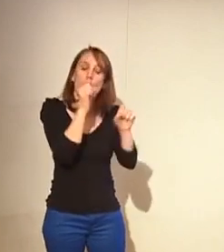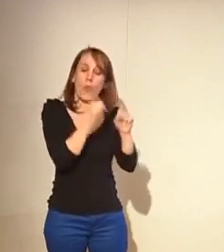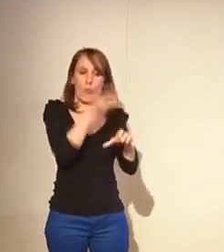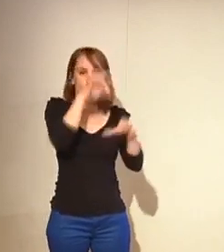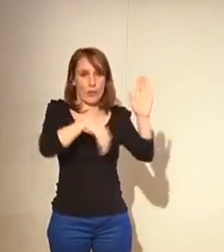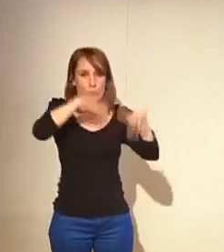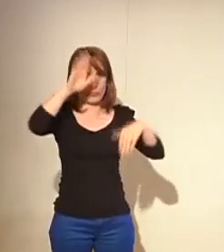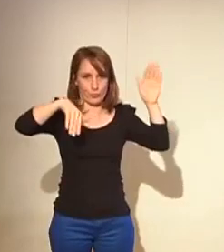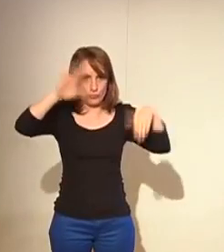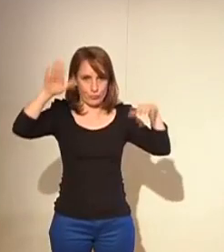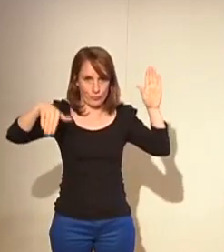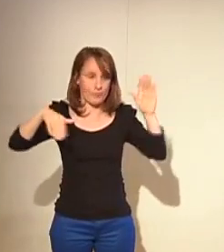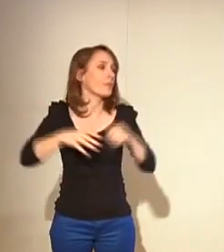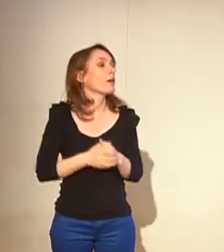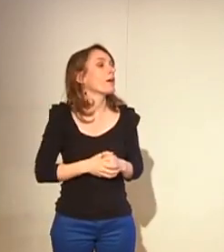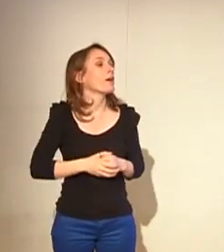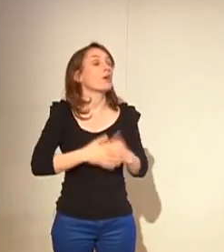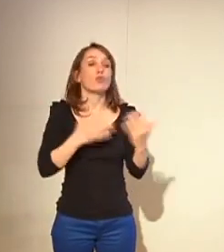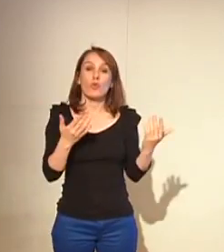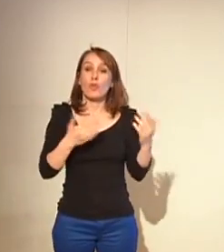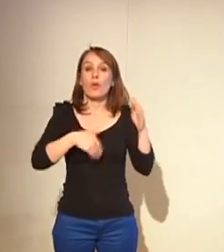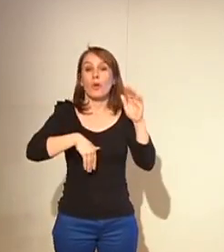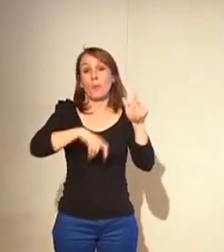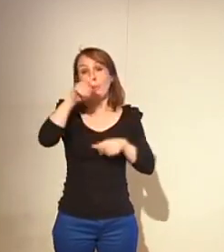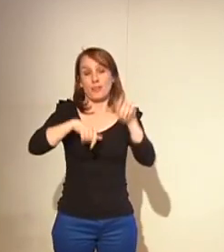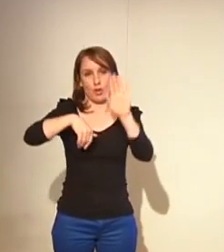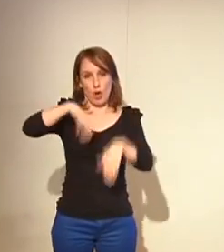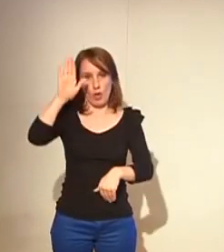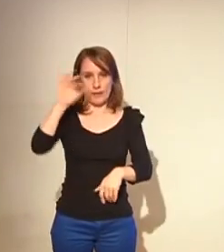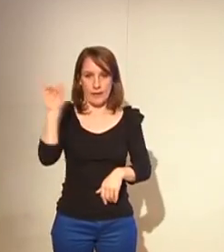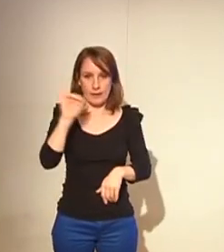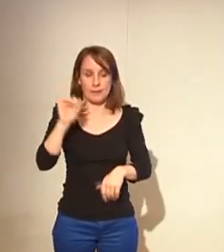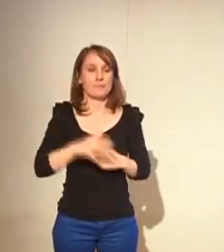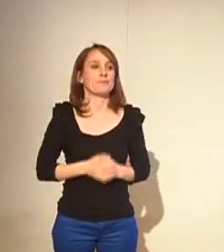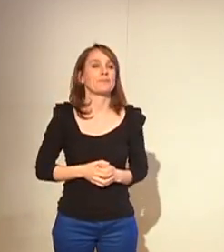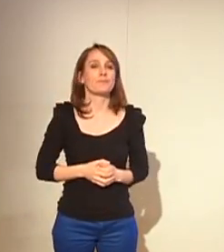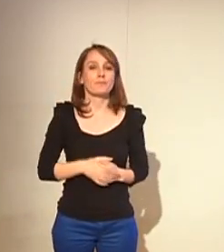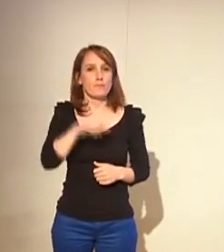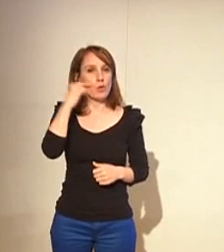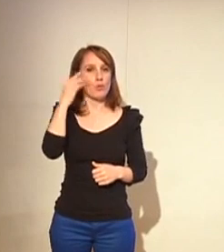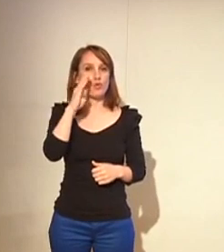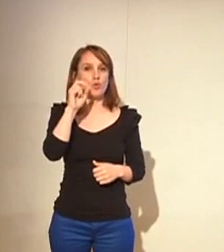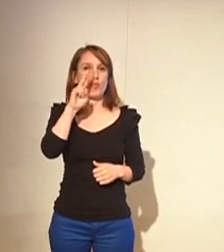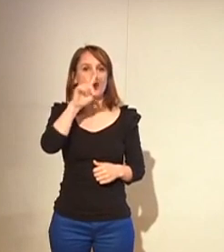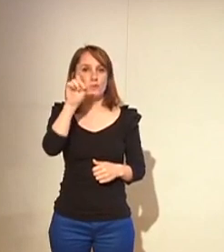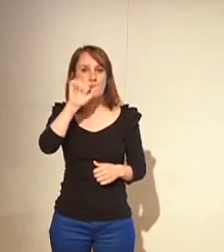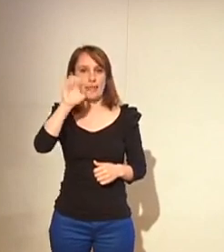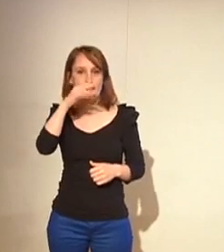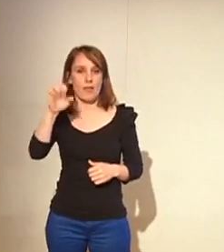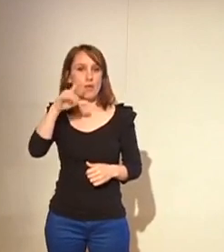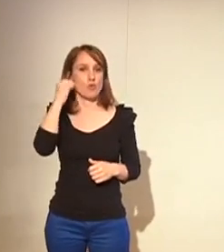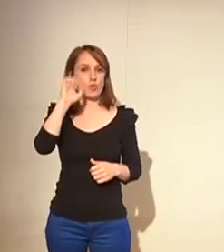main levée et donc les candidats sont monsieur bousayen monsieur